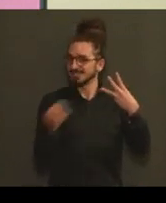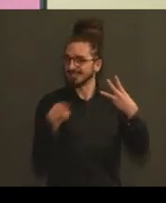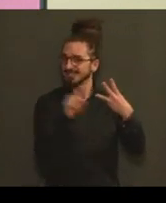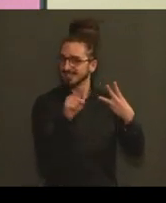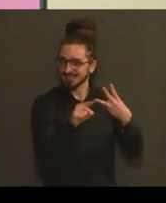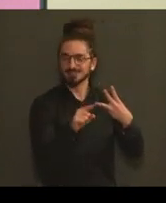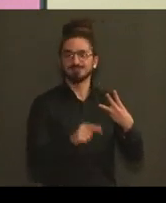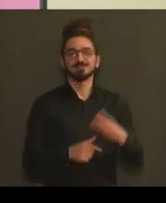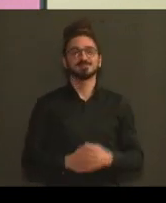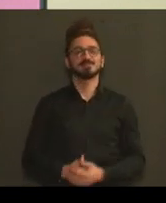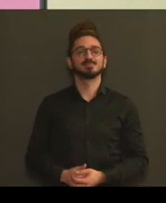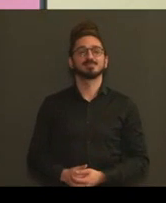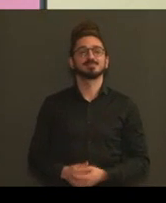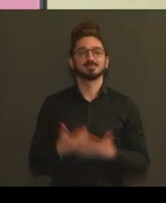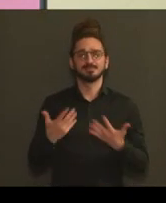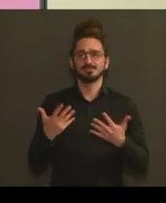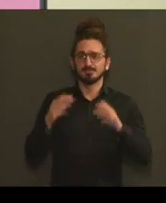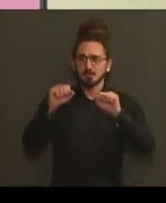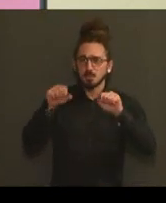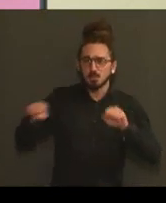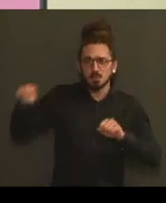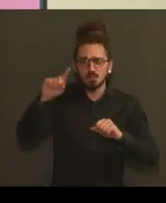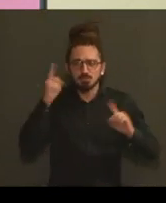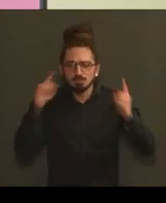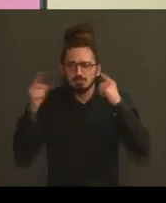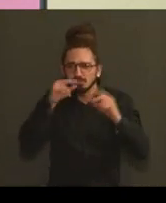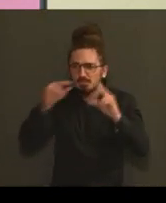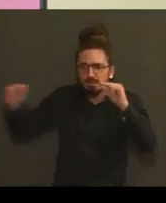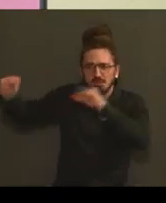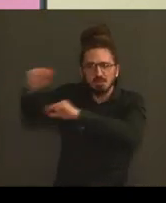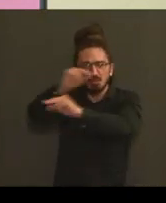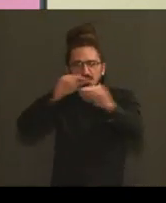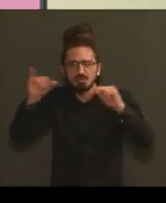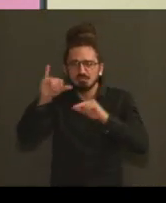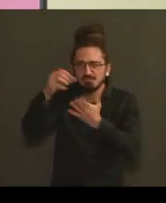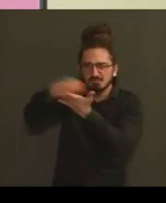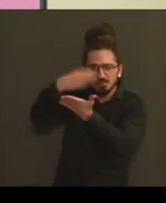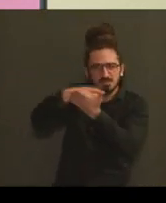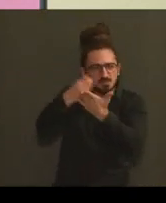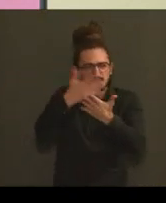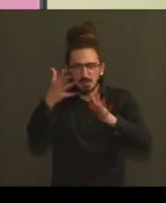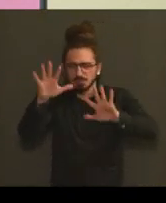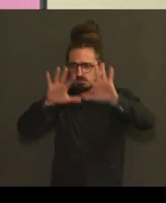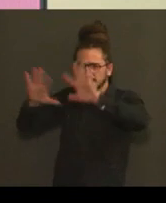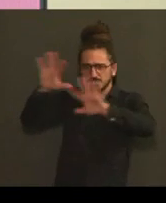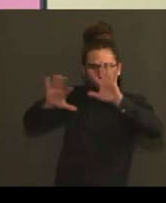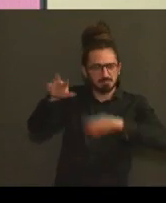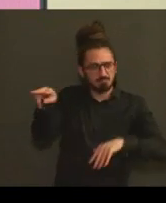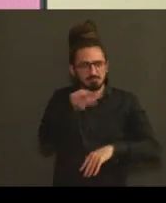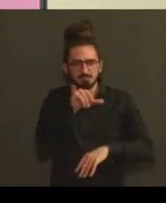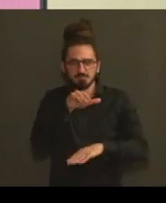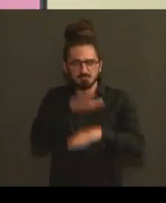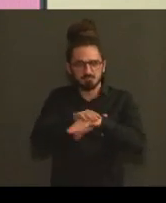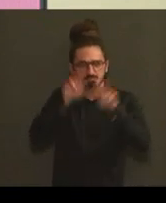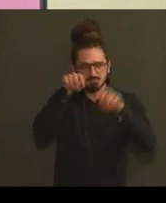eu beaucoup de bruit, beaucoup de discussions et beaucoup d'informations, je dirais, entachées d'erreurs concernant